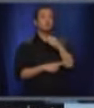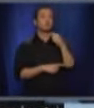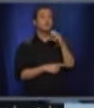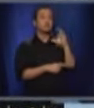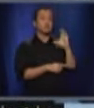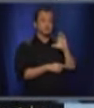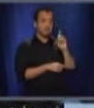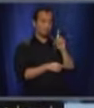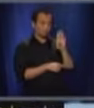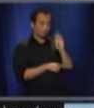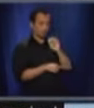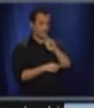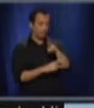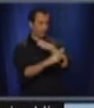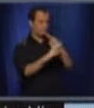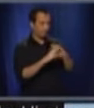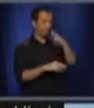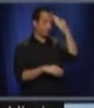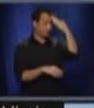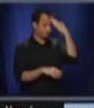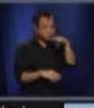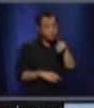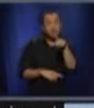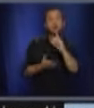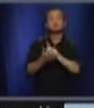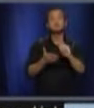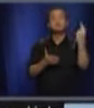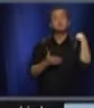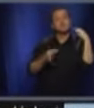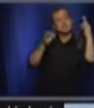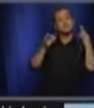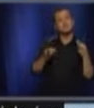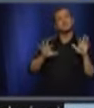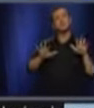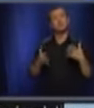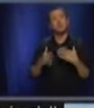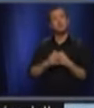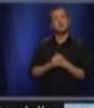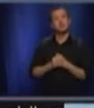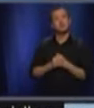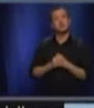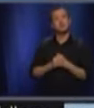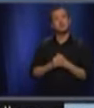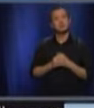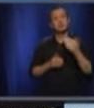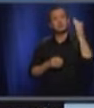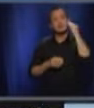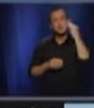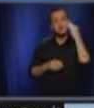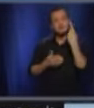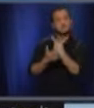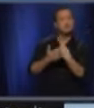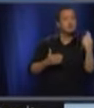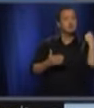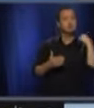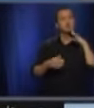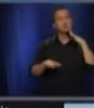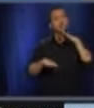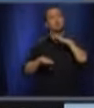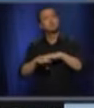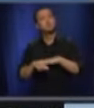décidé d'aller un petit peu plus loin dans le détail qu'on avait donné lorsqu'on a présenté les zones d'alerte, parce que